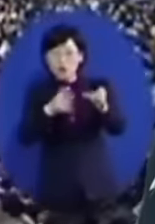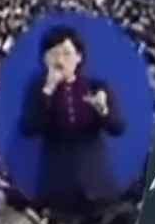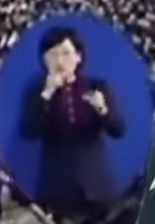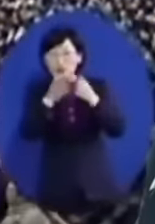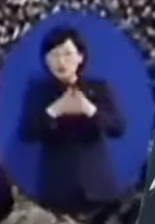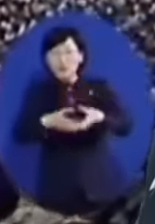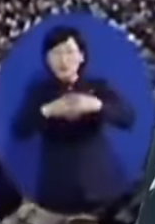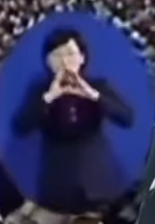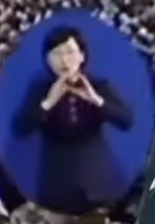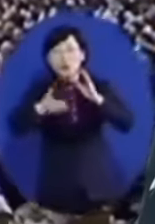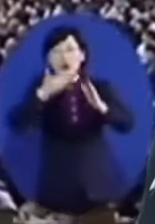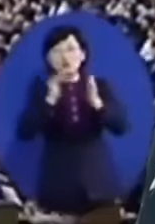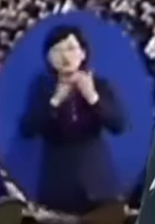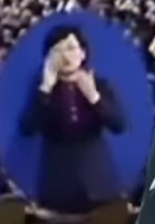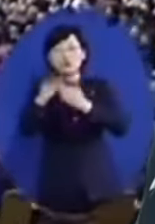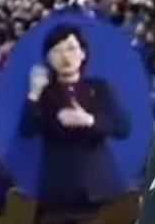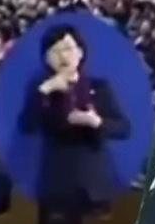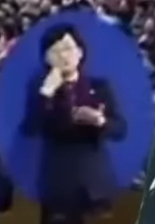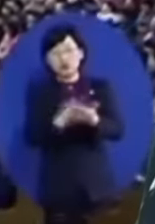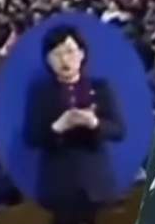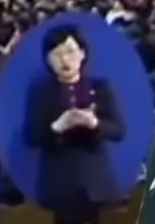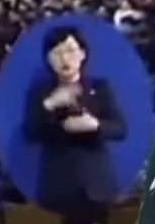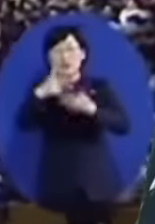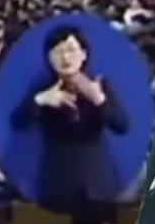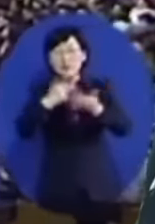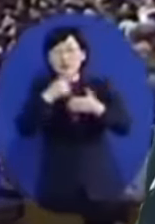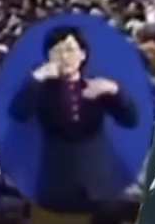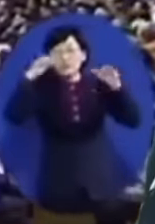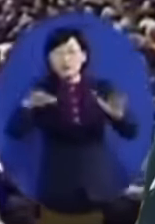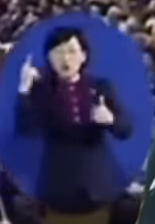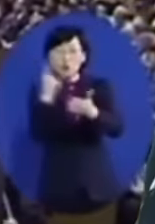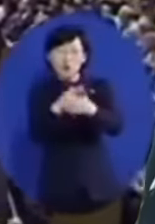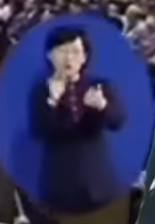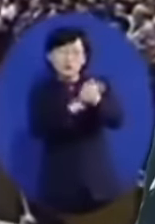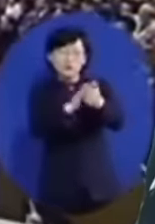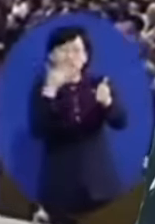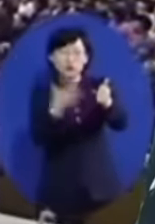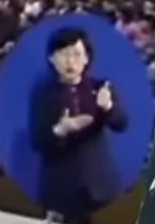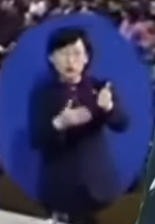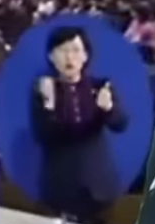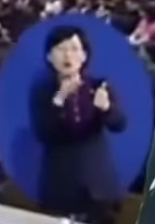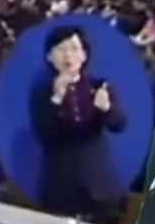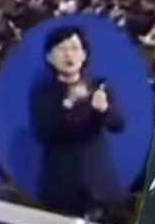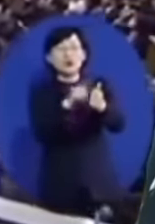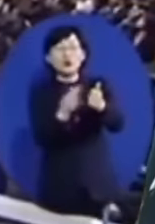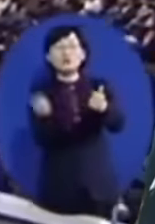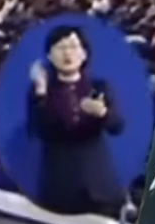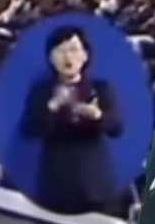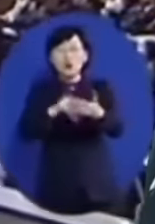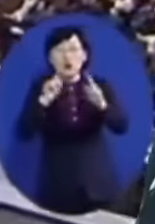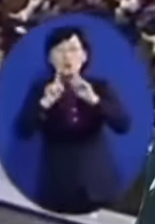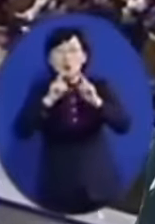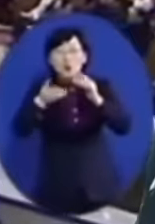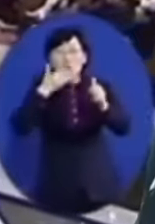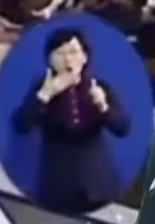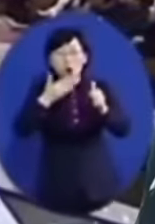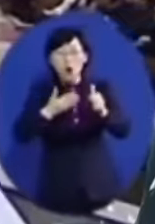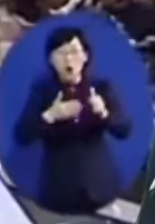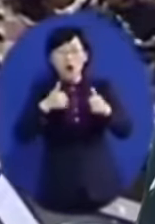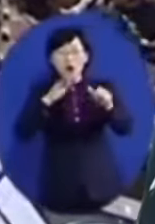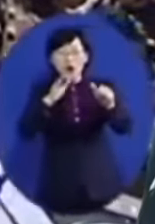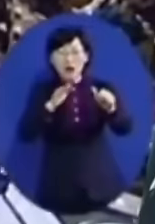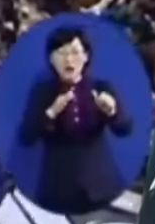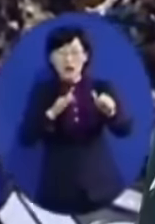다시 누웠더니 야훼의 천사가 또다시 와서 어루만지며 이르되 일어나 먹으라 내가 갈 길을 다 가지 못할까